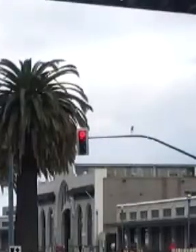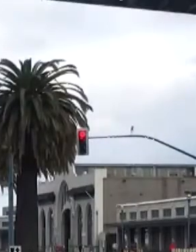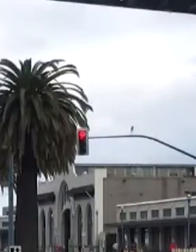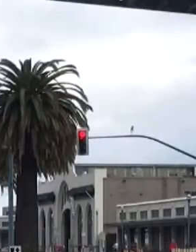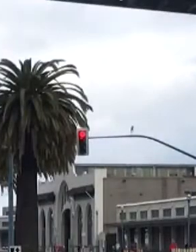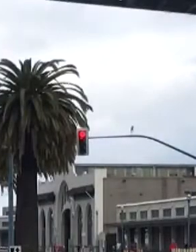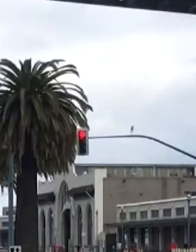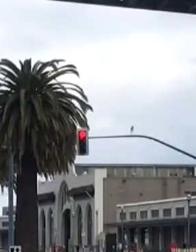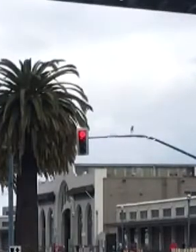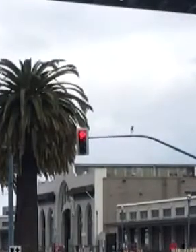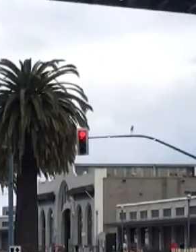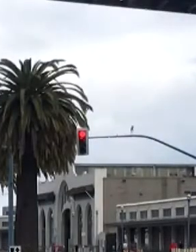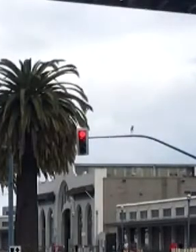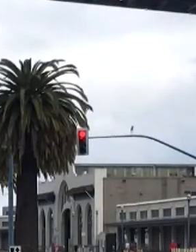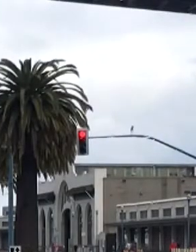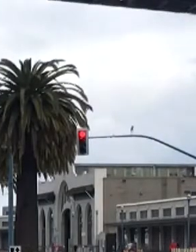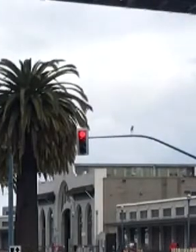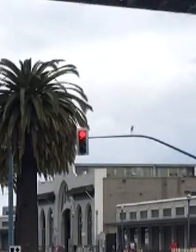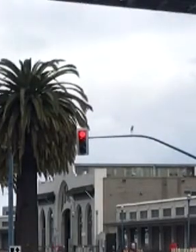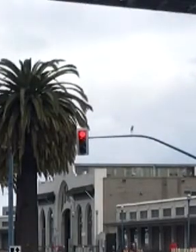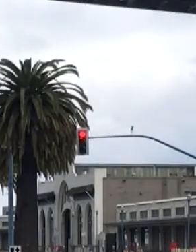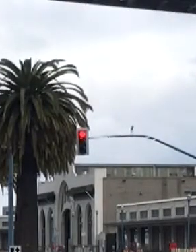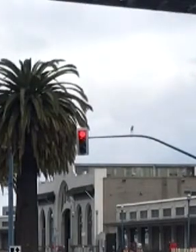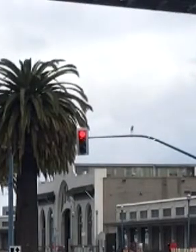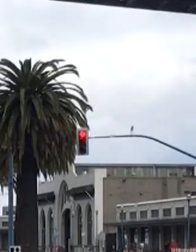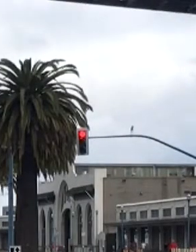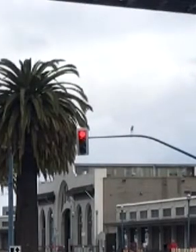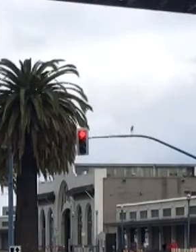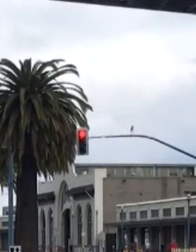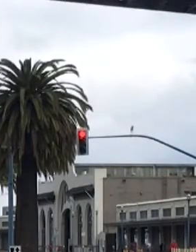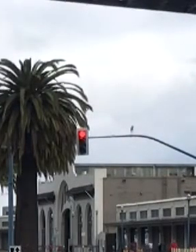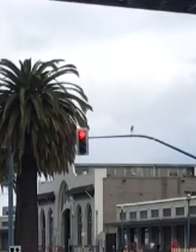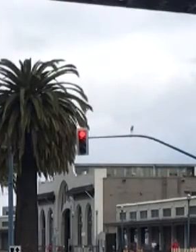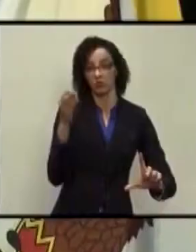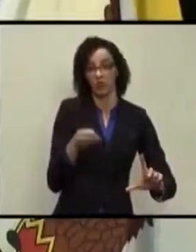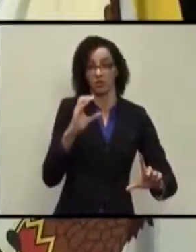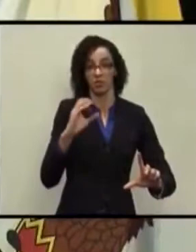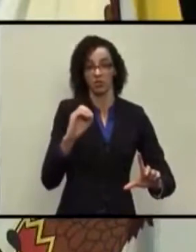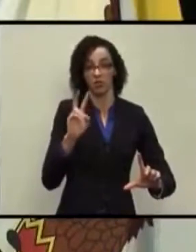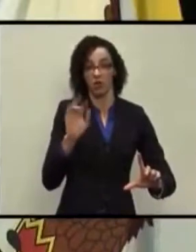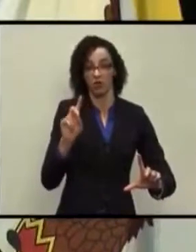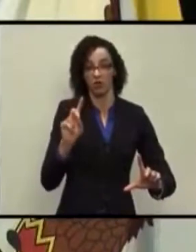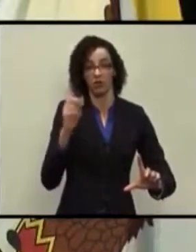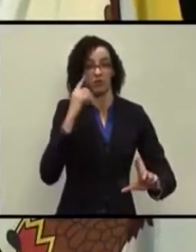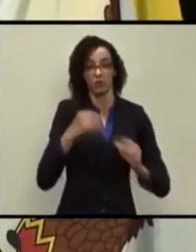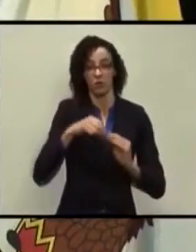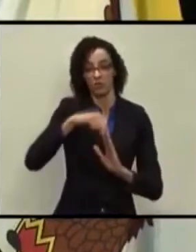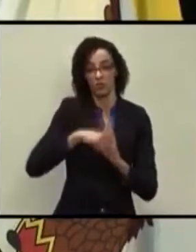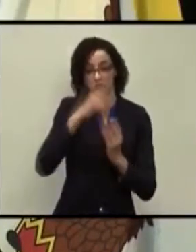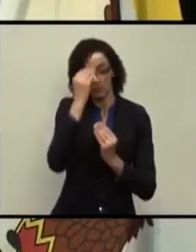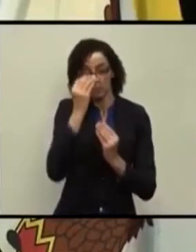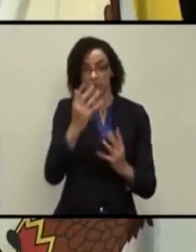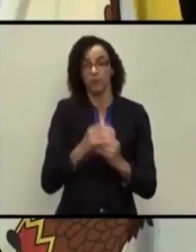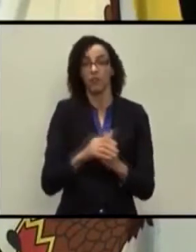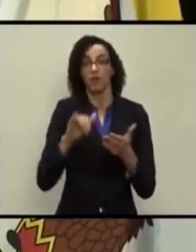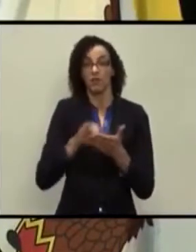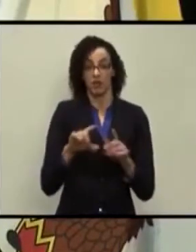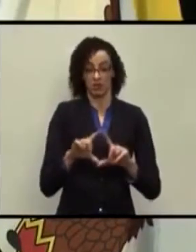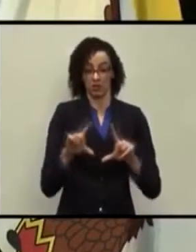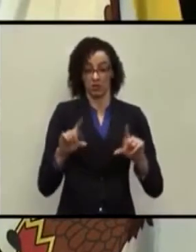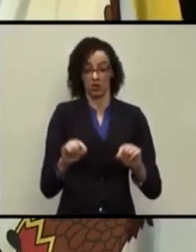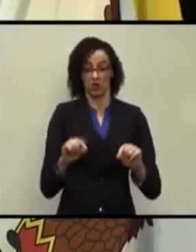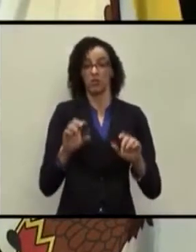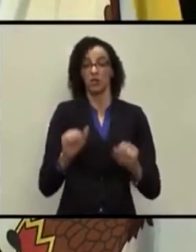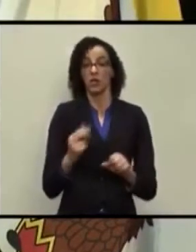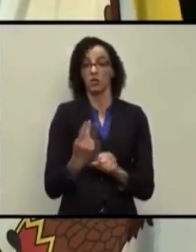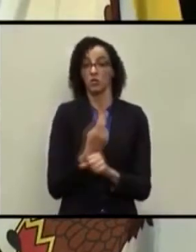要出行卡 （Essential Trip Card）， 每个月可以使用2至3次。 The card works for with any taxi